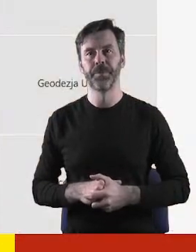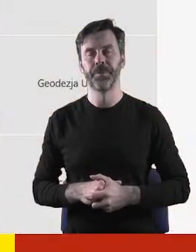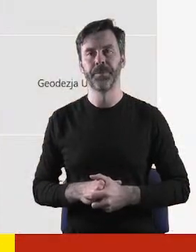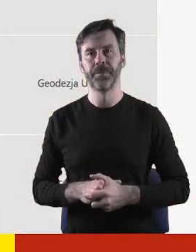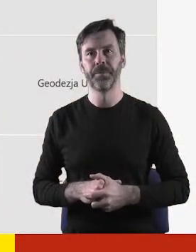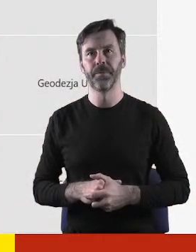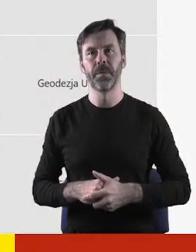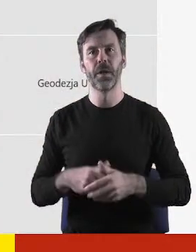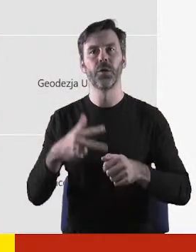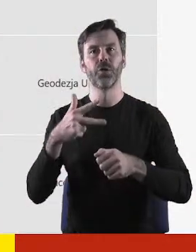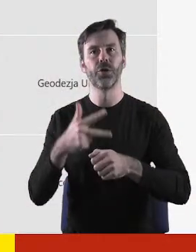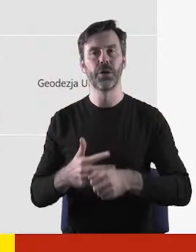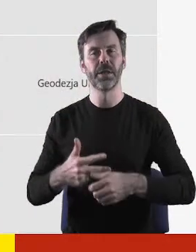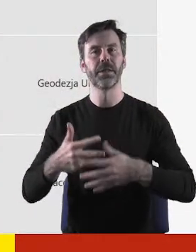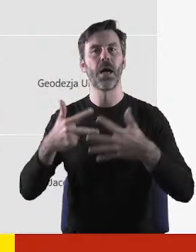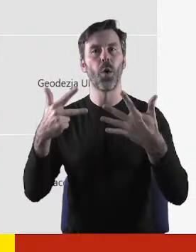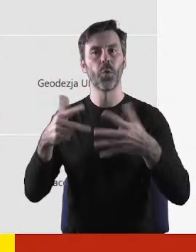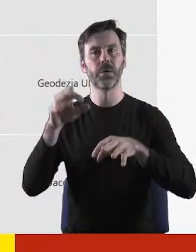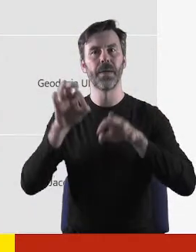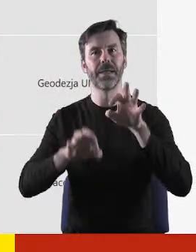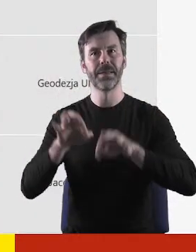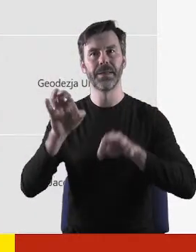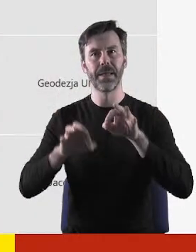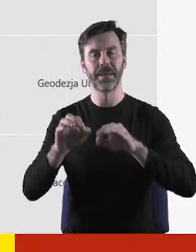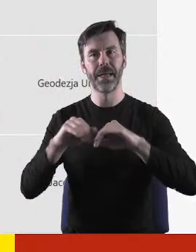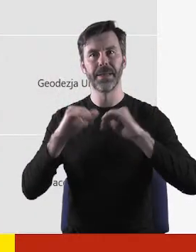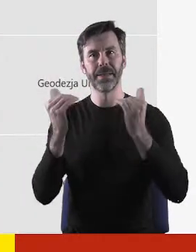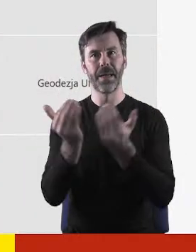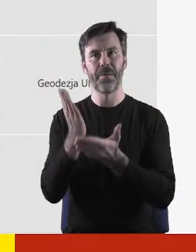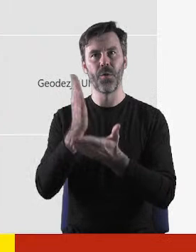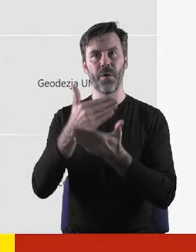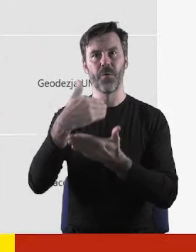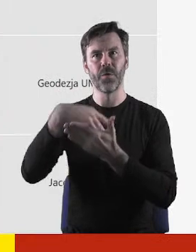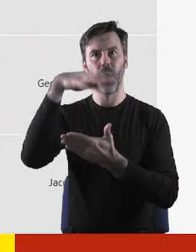Zamykam 38. sesję Sejmiku Województwa Łódzkiego